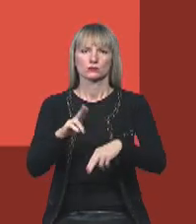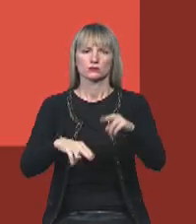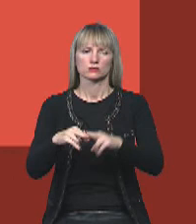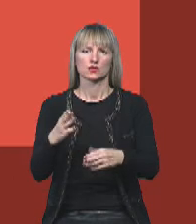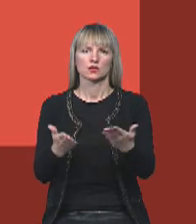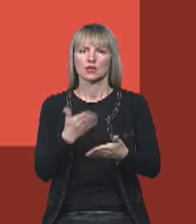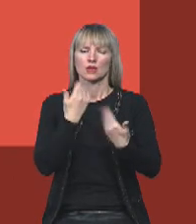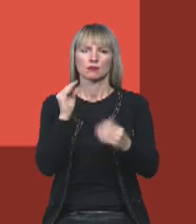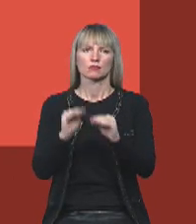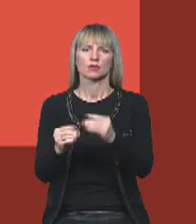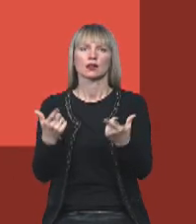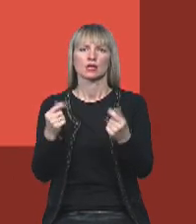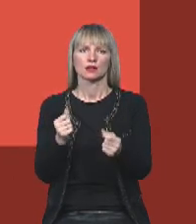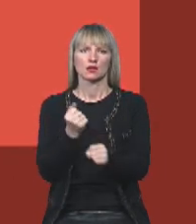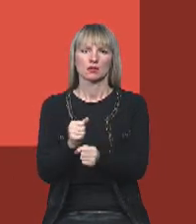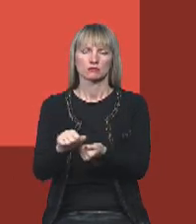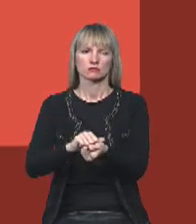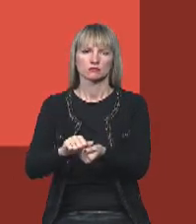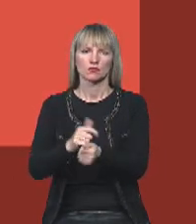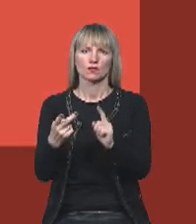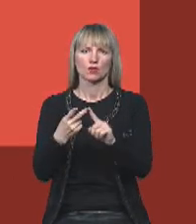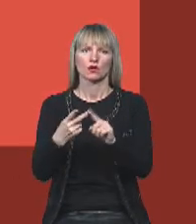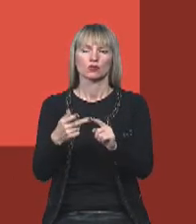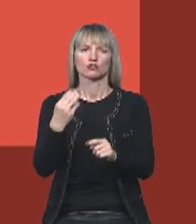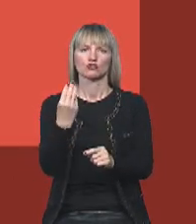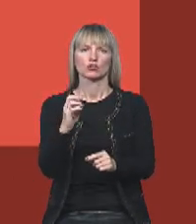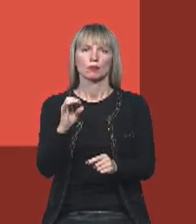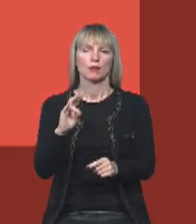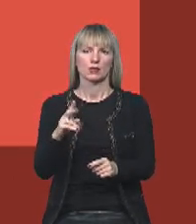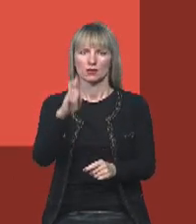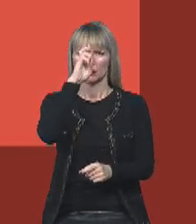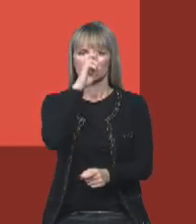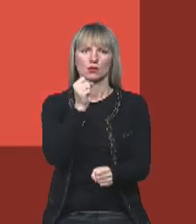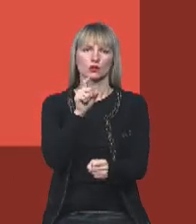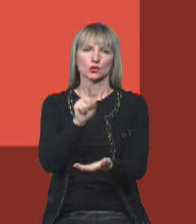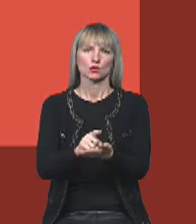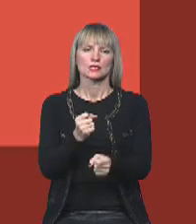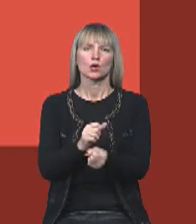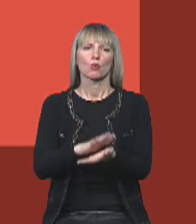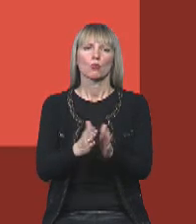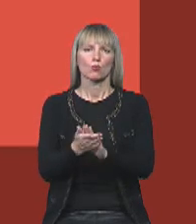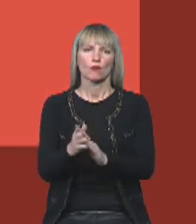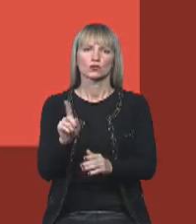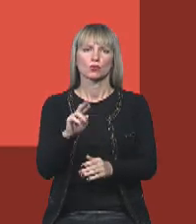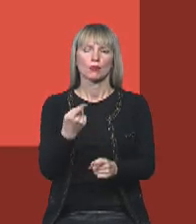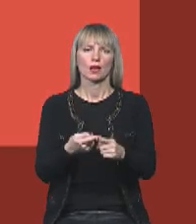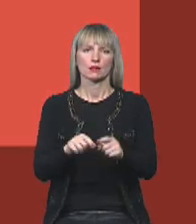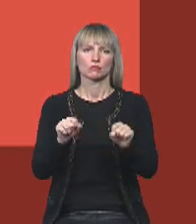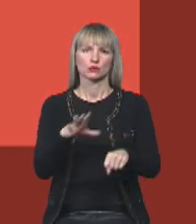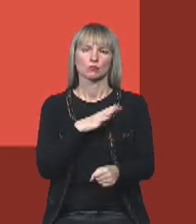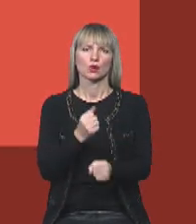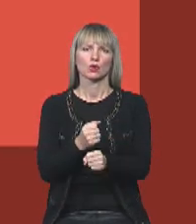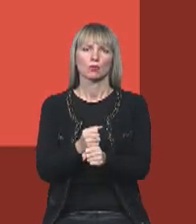робить вторинний щебінь? Тобто держава, місцева влада має створити умови, щоб це можна було робити. І